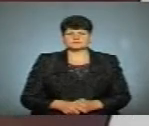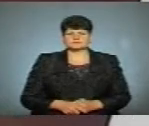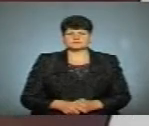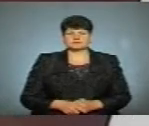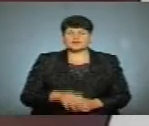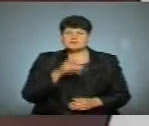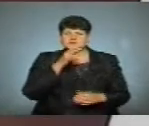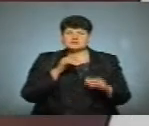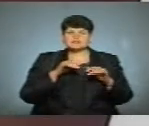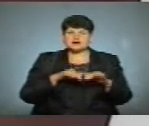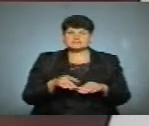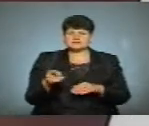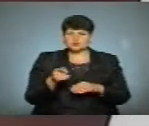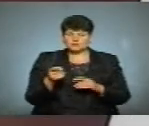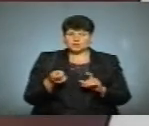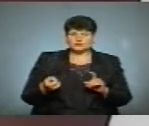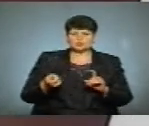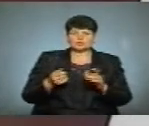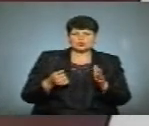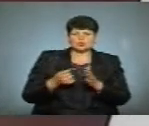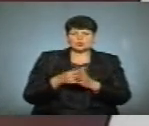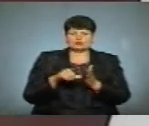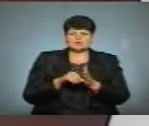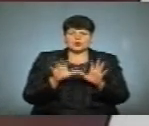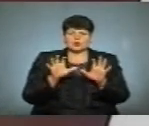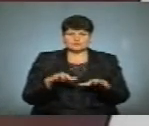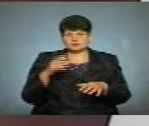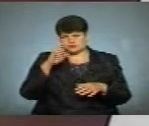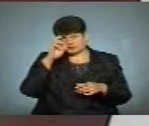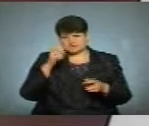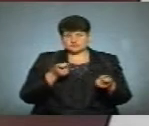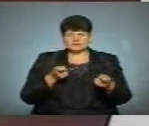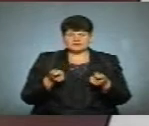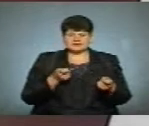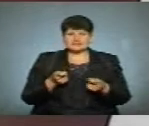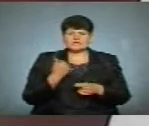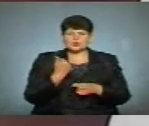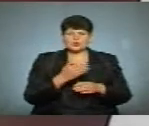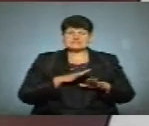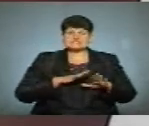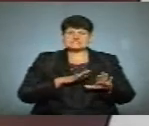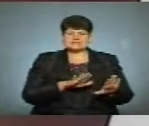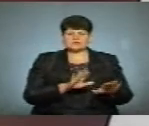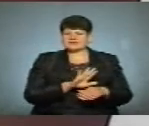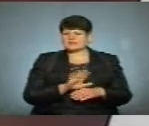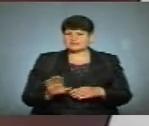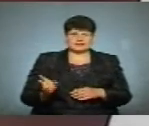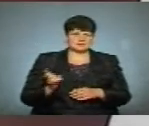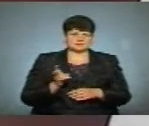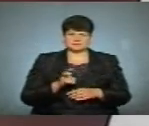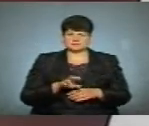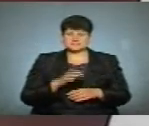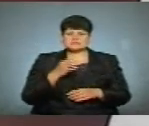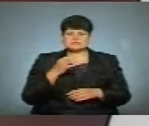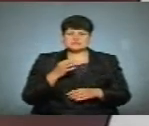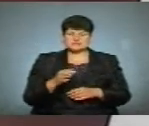Під час акції в Тернополі до учасників голова Тернопільської облдержадміністрації та його заступники не виходили, розповіла